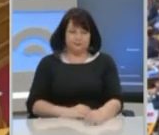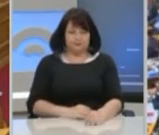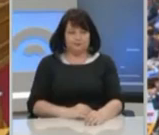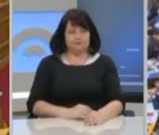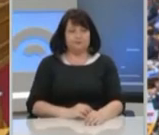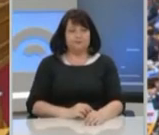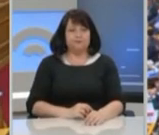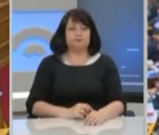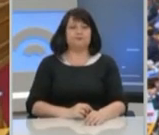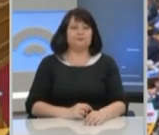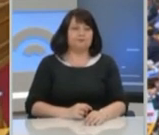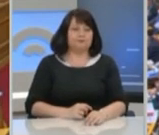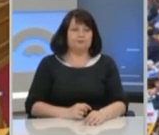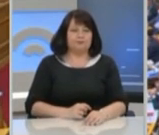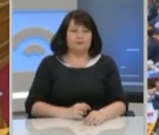Κυρίες και κύριοι συνάδελφοι,